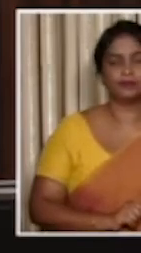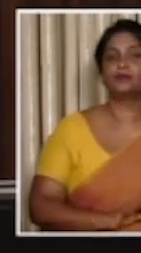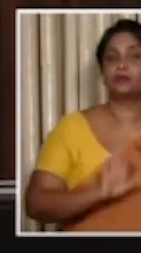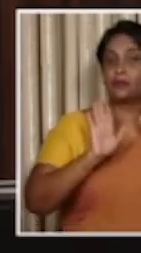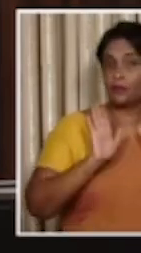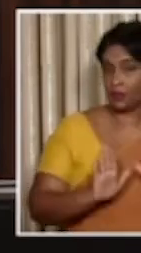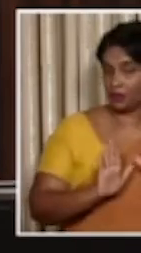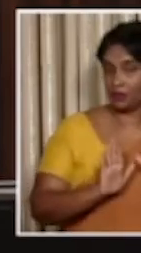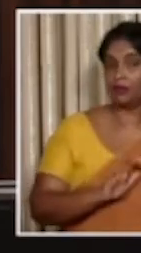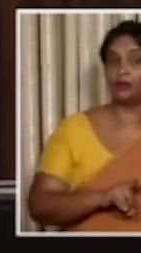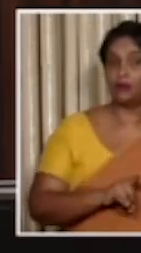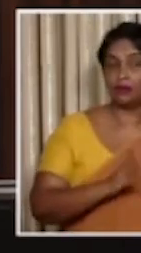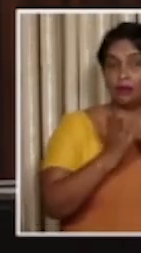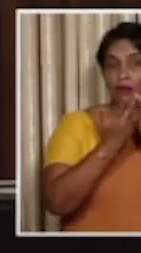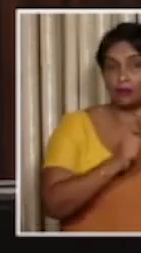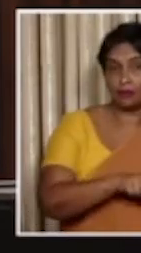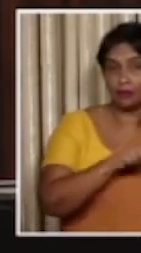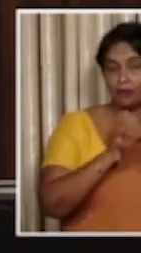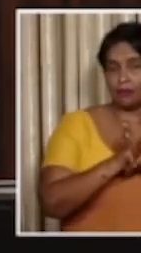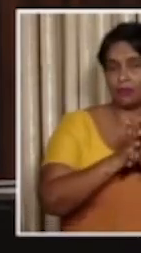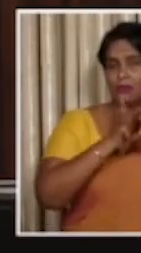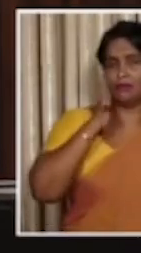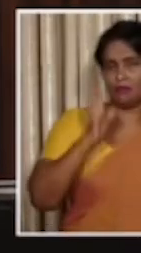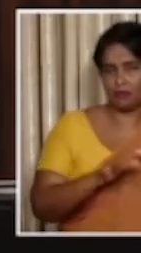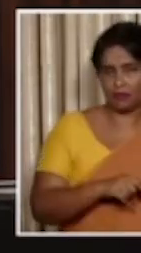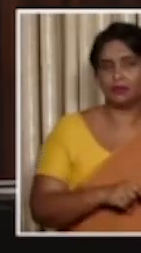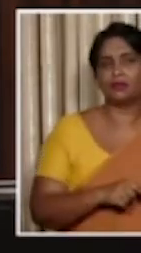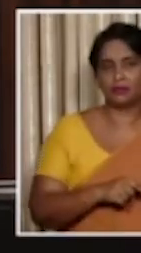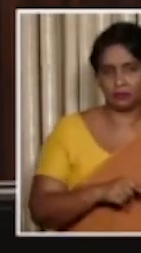නමුත් ඒ ප්‍රමාණාත්මක අගය ඉක්මවා යන